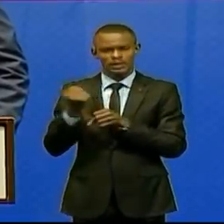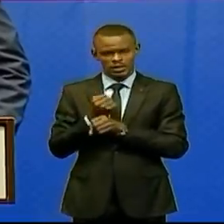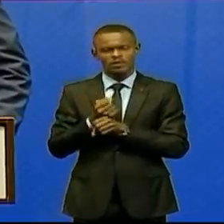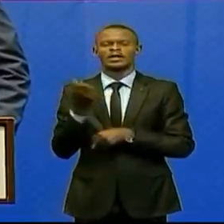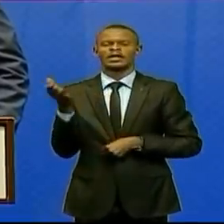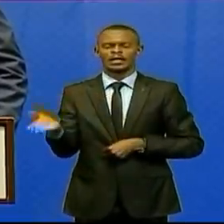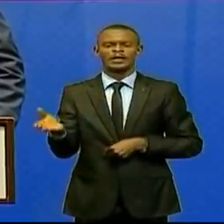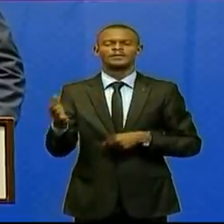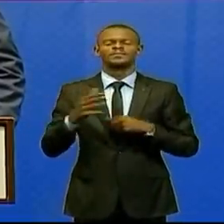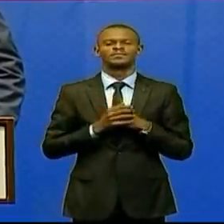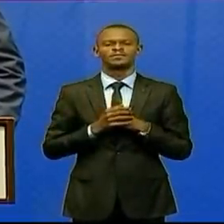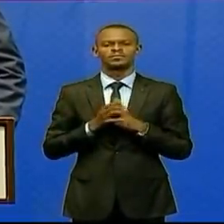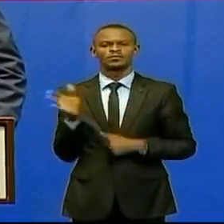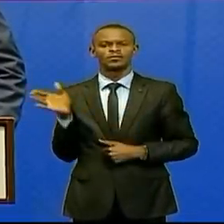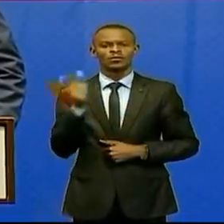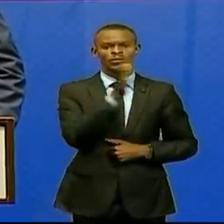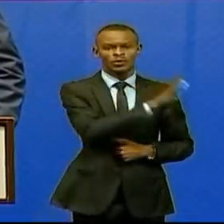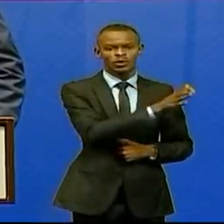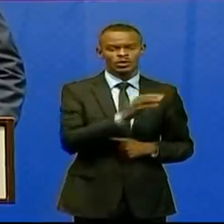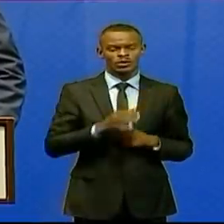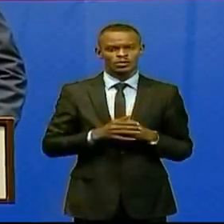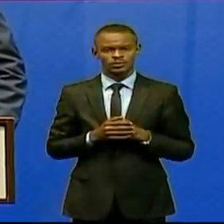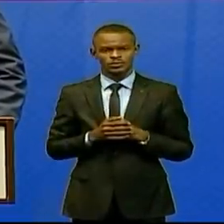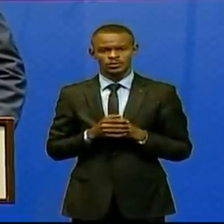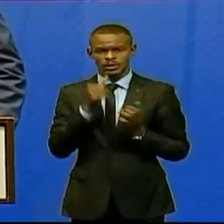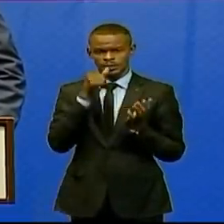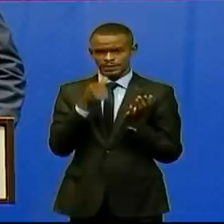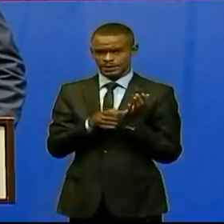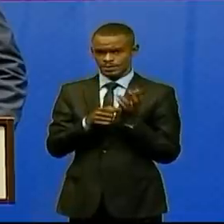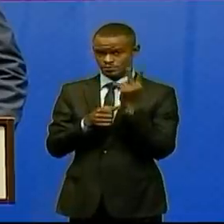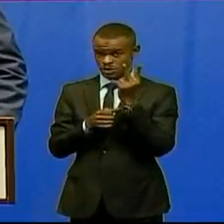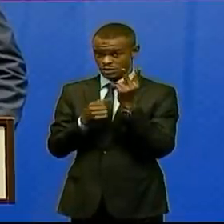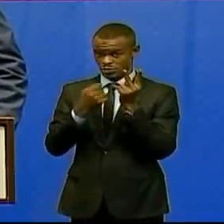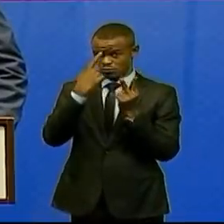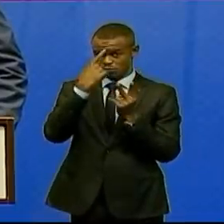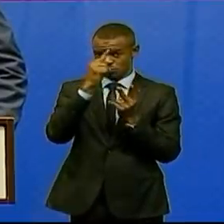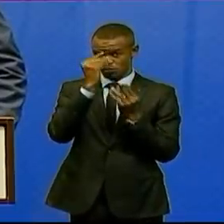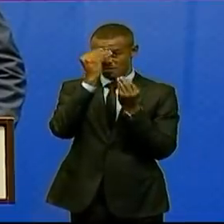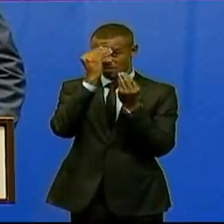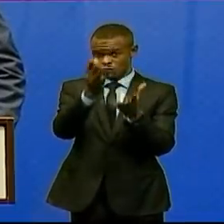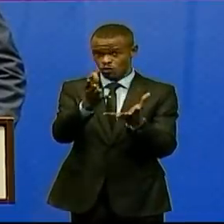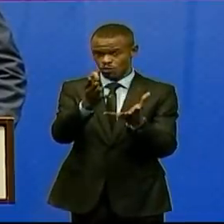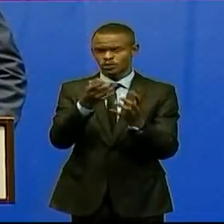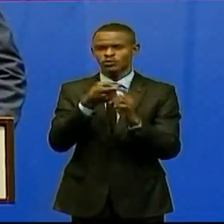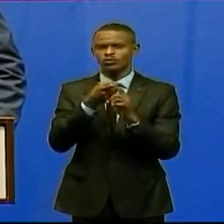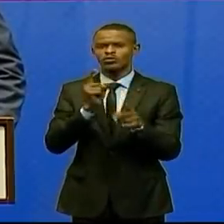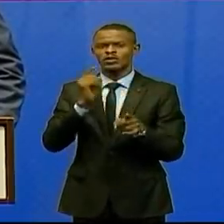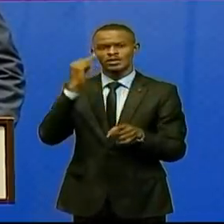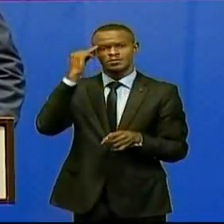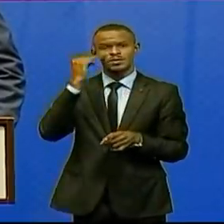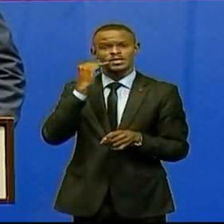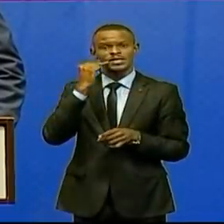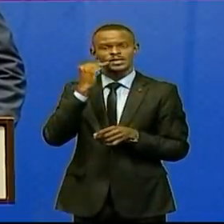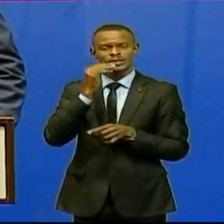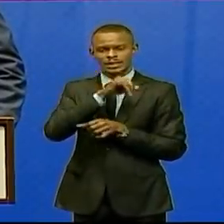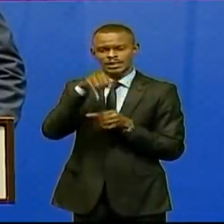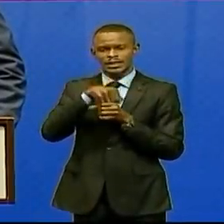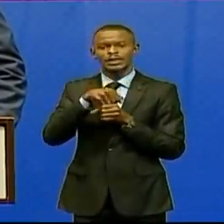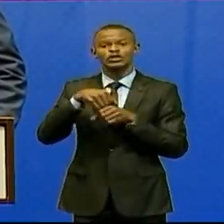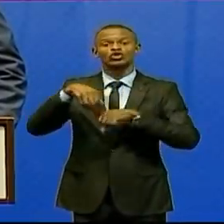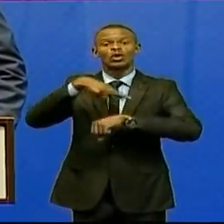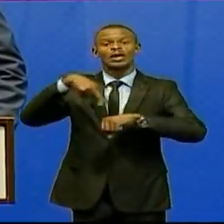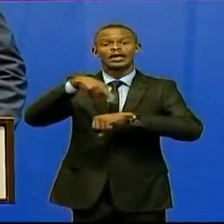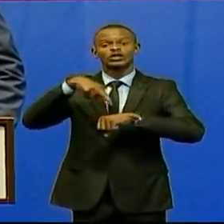Deux notes d'information du ministre de l'Intégration régionale. Le ministre de l'Intégration régionale, représenté par le